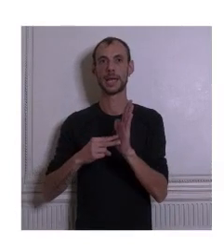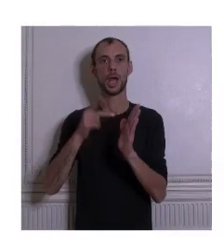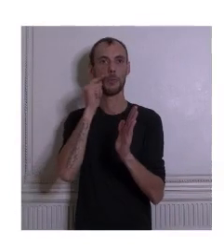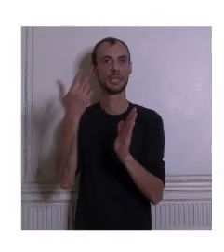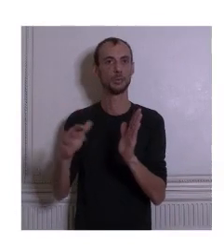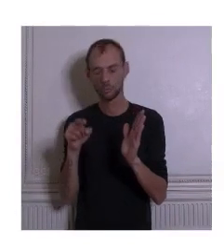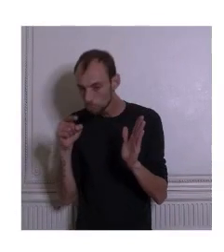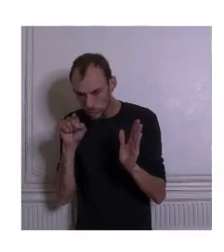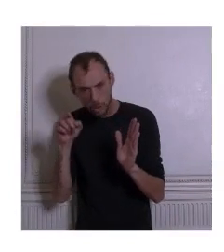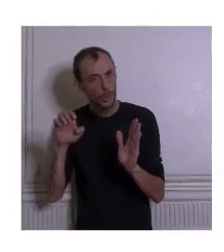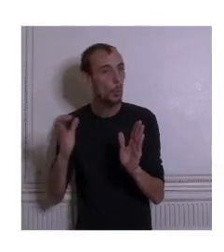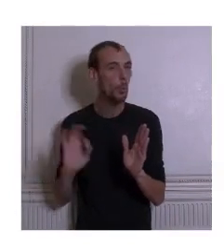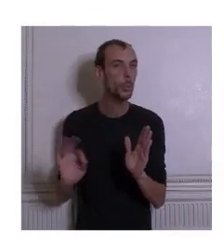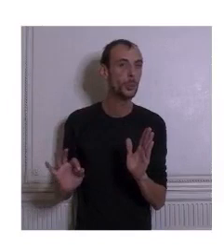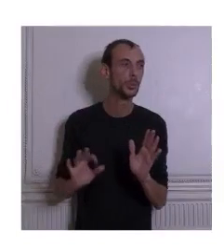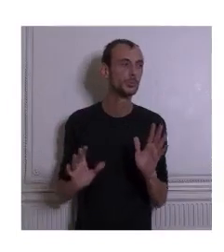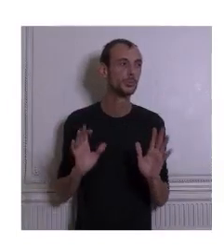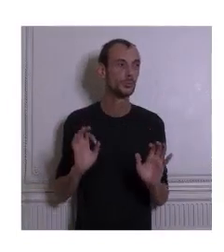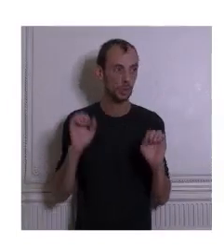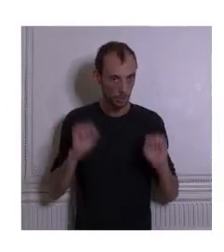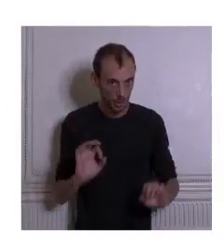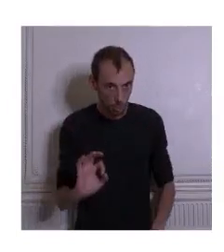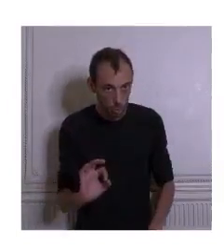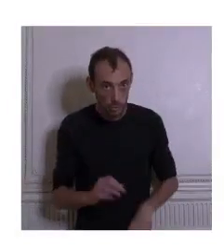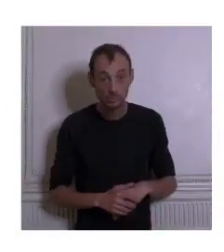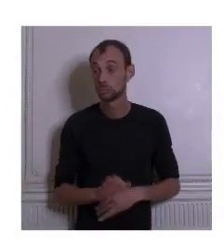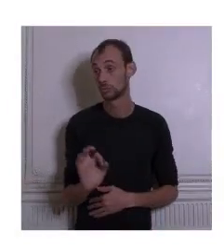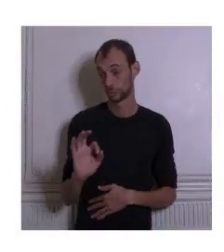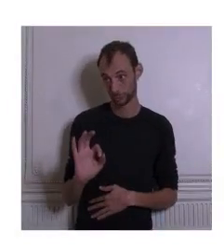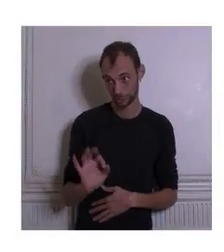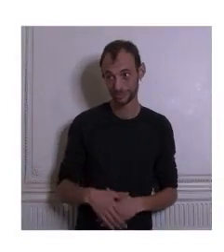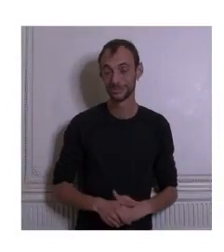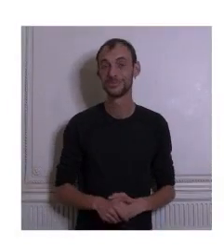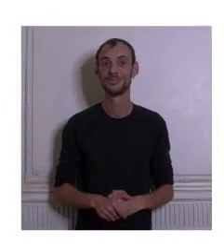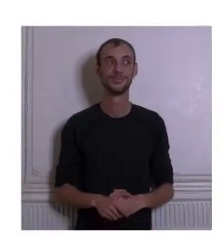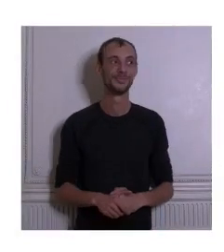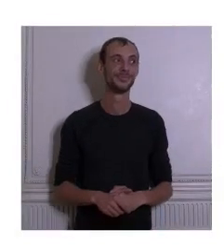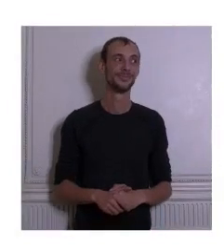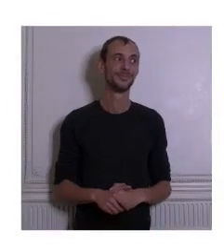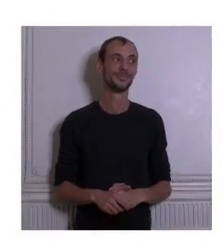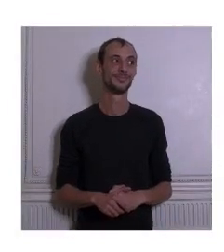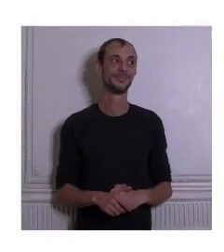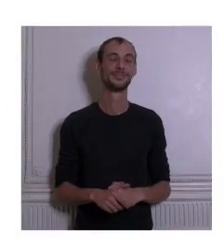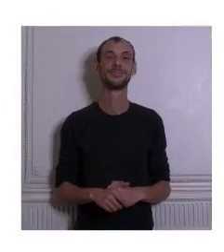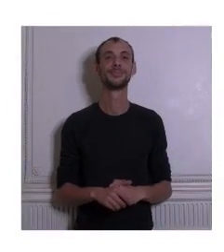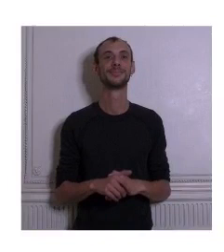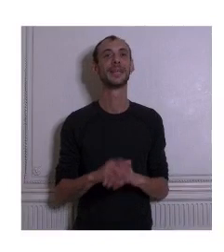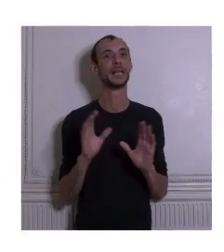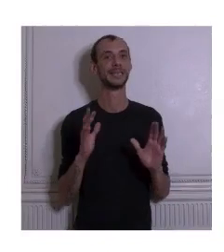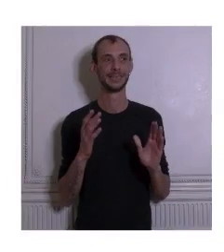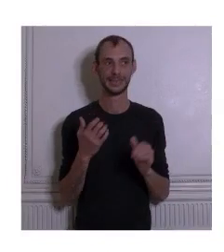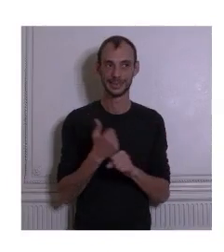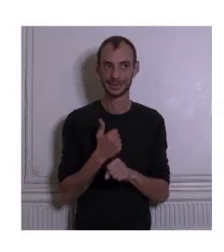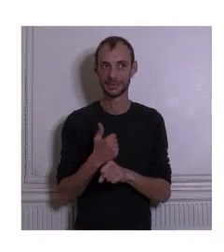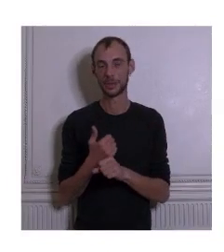Je vous remercie. Délibération numéro 18. Recrutement d'un gestionnaire de paix au sein des